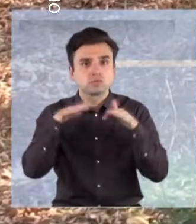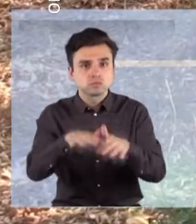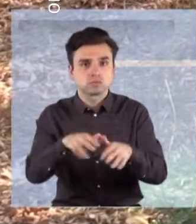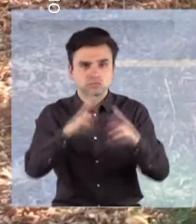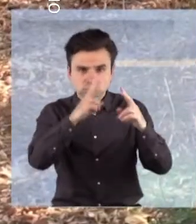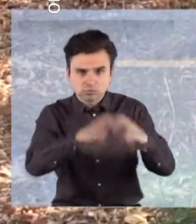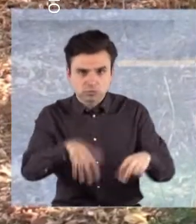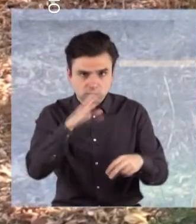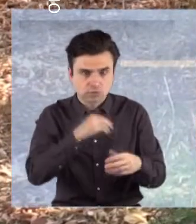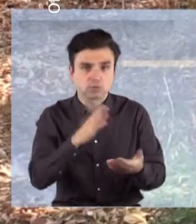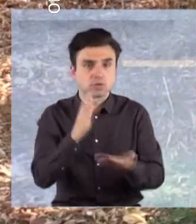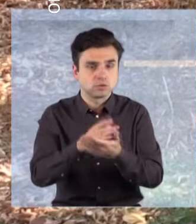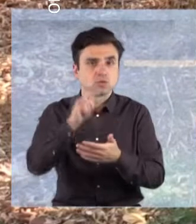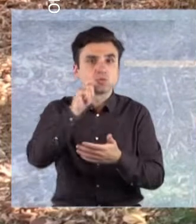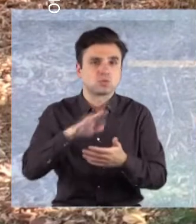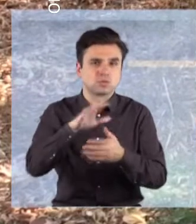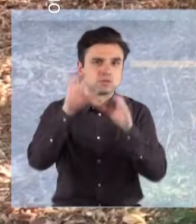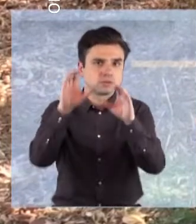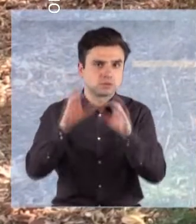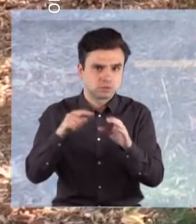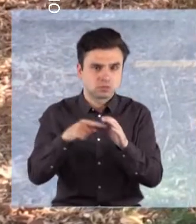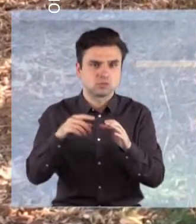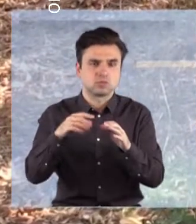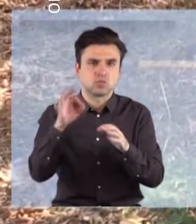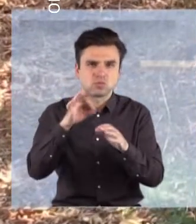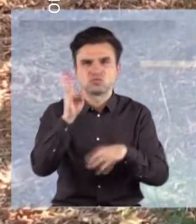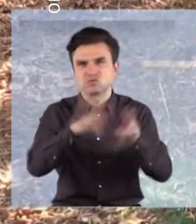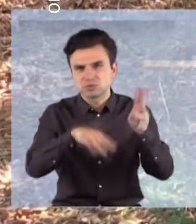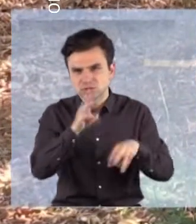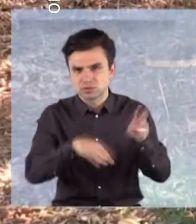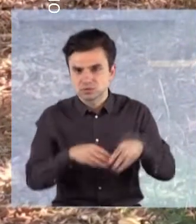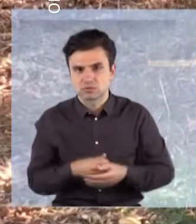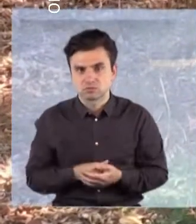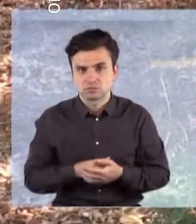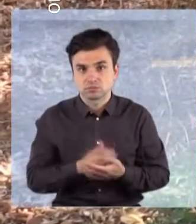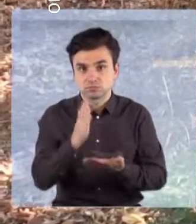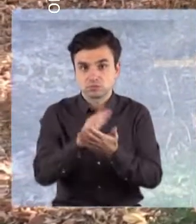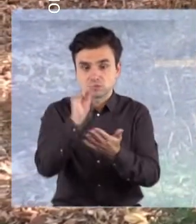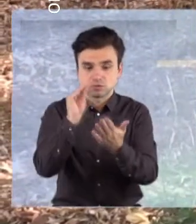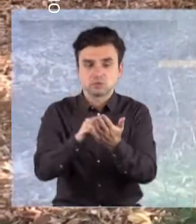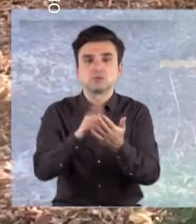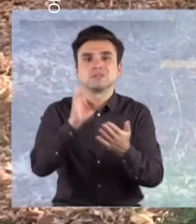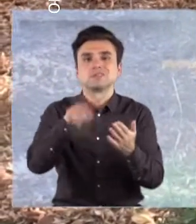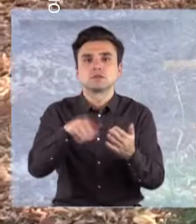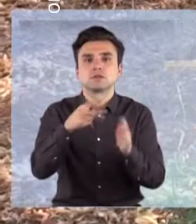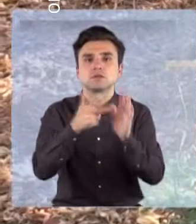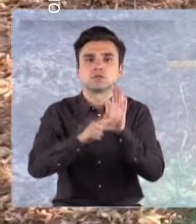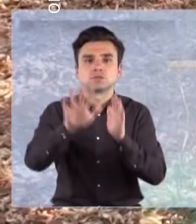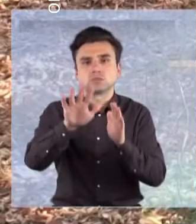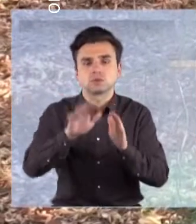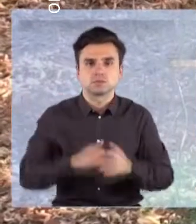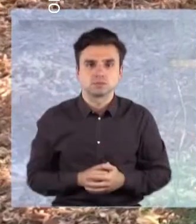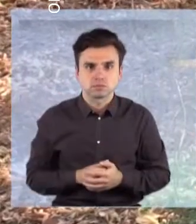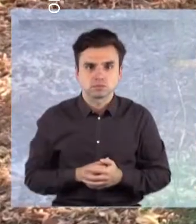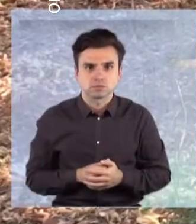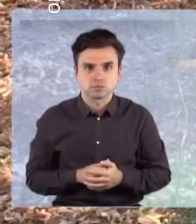не найголовніше. Важливо те, що на полюванні ми отримали чудовий настрій та поспілкувалися з природою. З вами